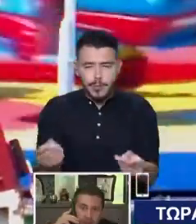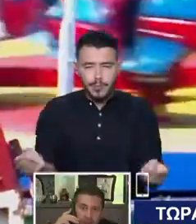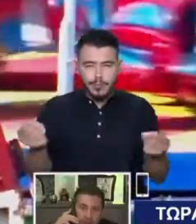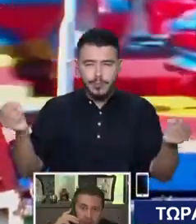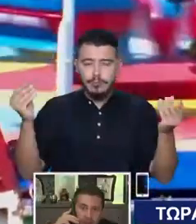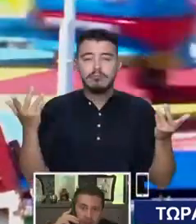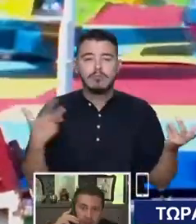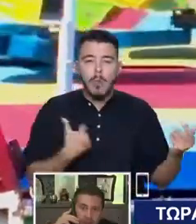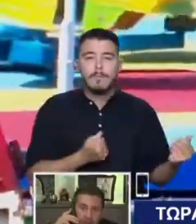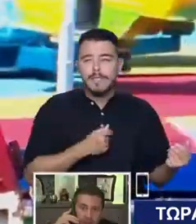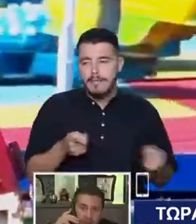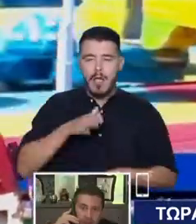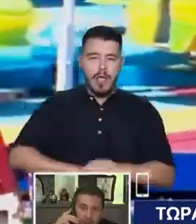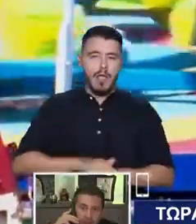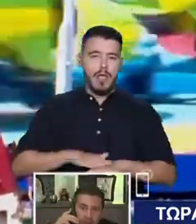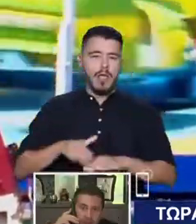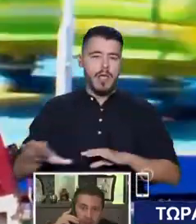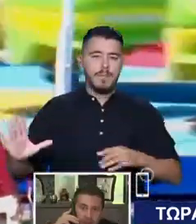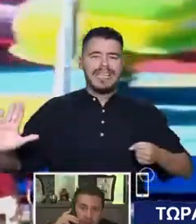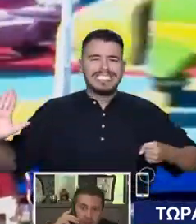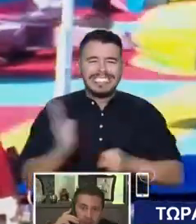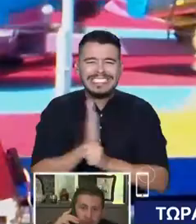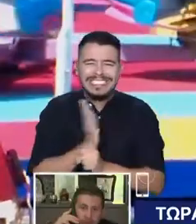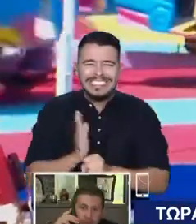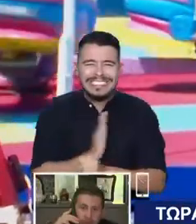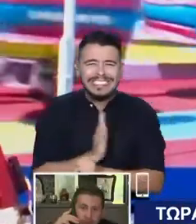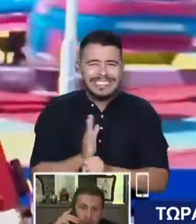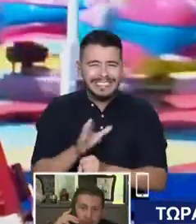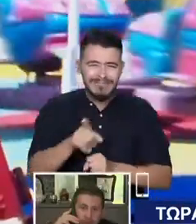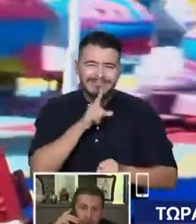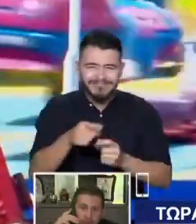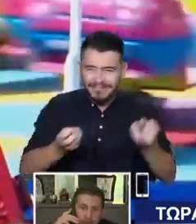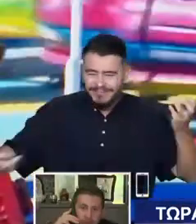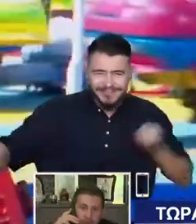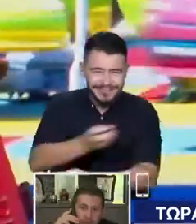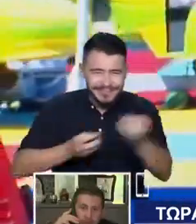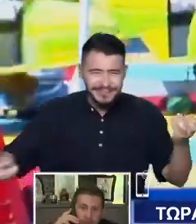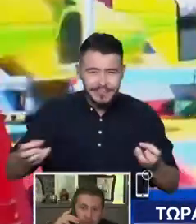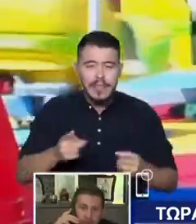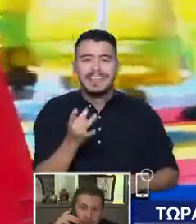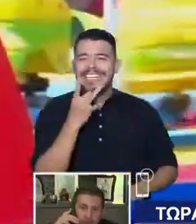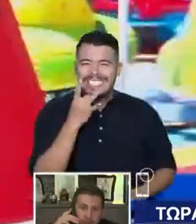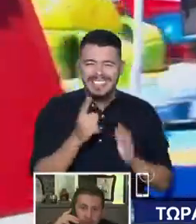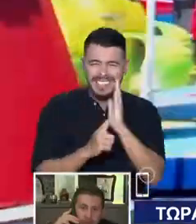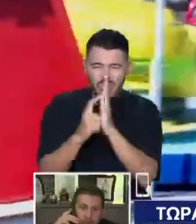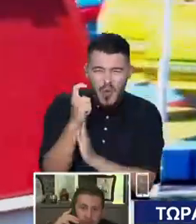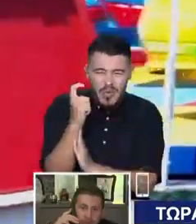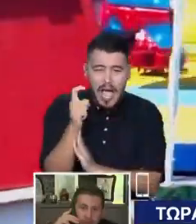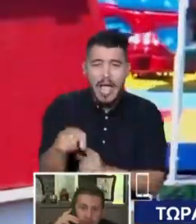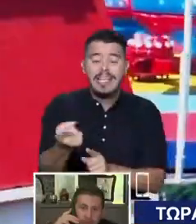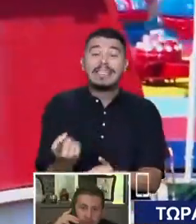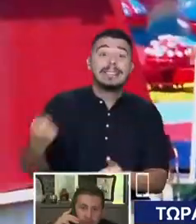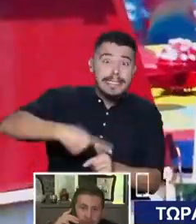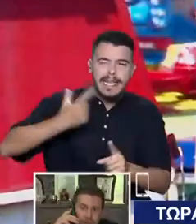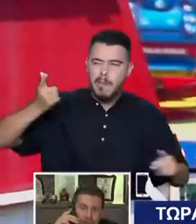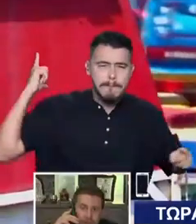τώρα διέλυσε το μηχάνημα. Διέλυσε το μηχάνημα. Ήτανε που ήταν εντελώς σάπιο. Διέλυσε